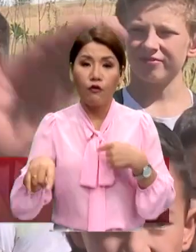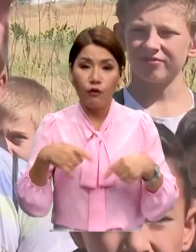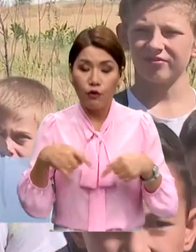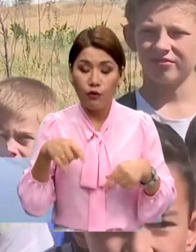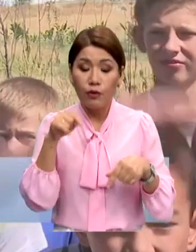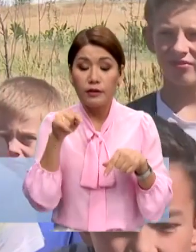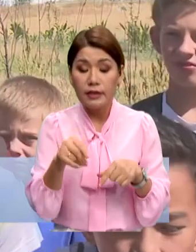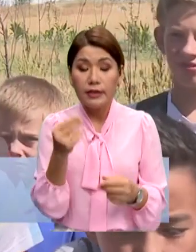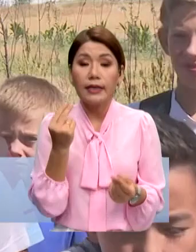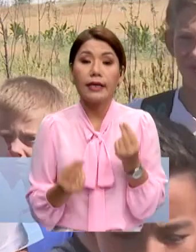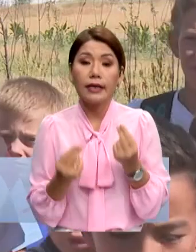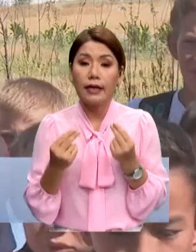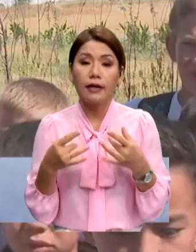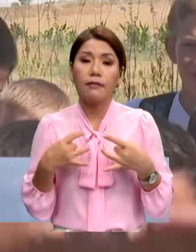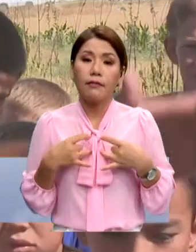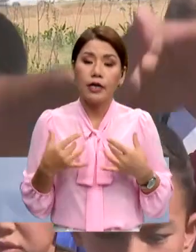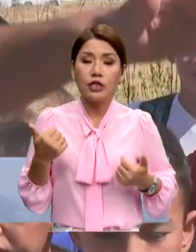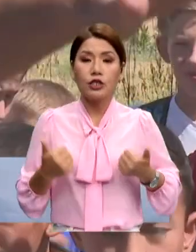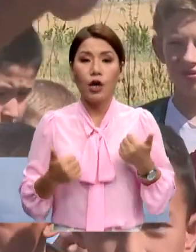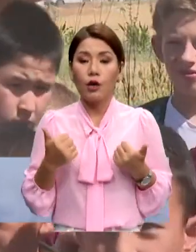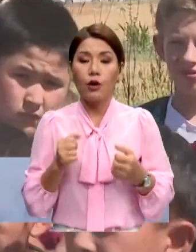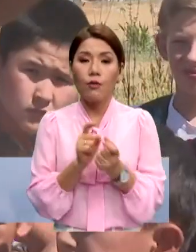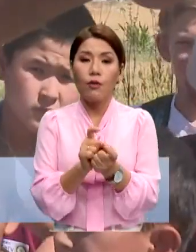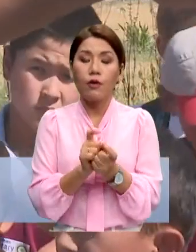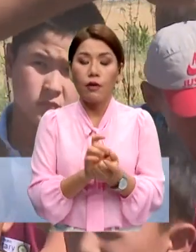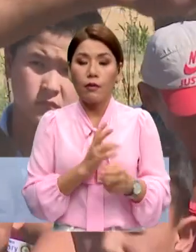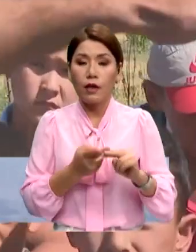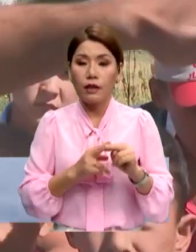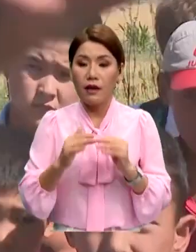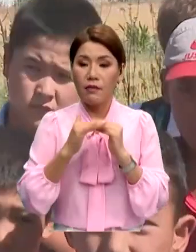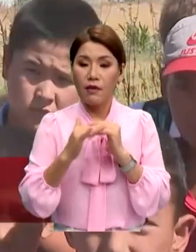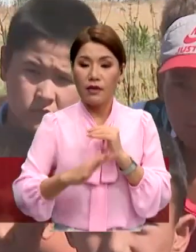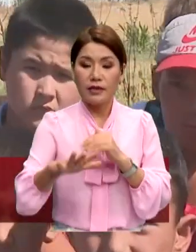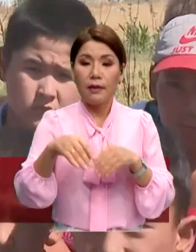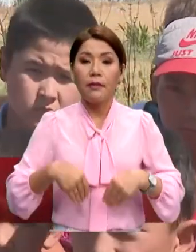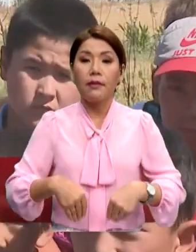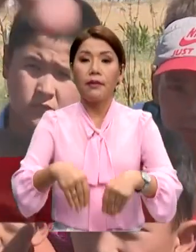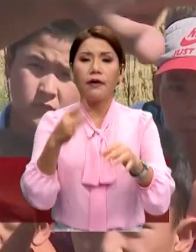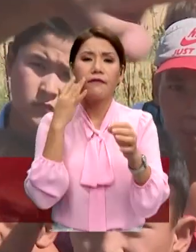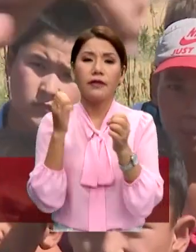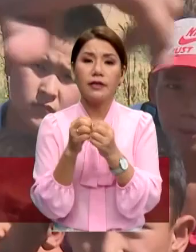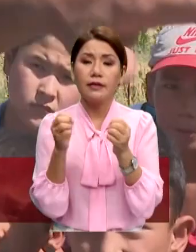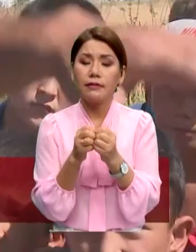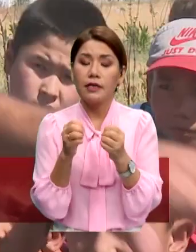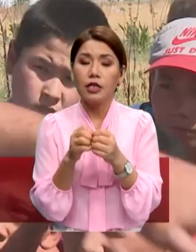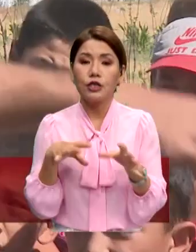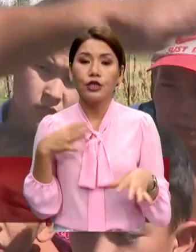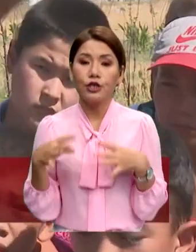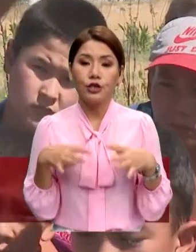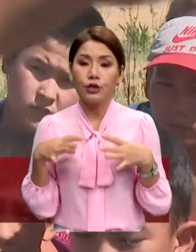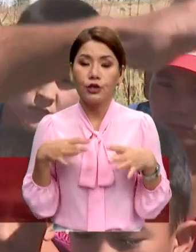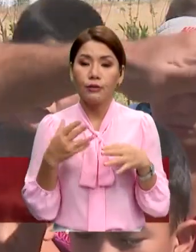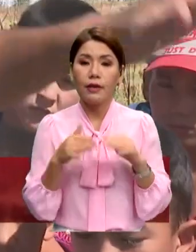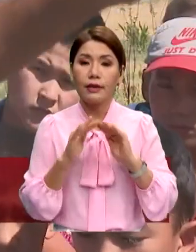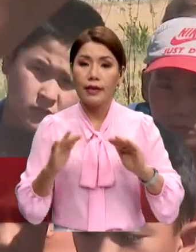Мы здесь играли в футбол, проводили соревнования по борьбе. Пока это поле не засеяли, мы постоянно проводили тренировки.